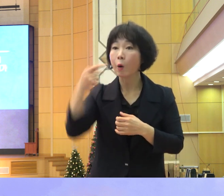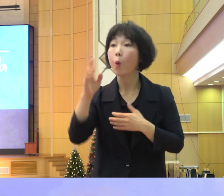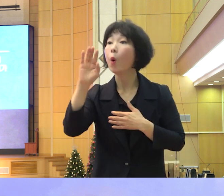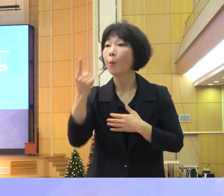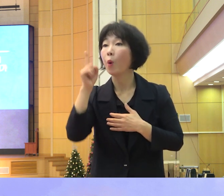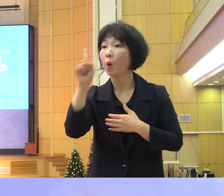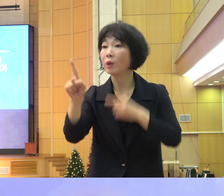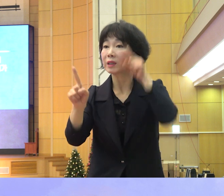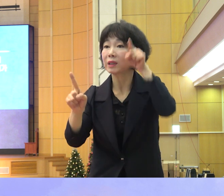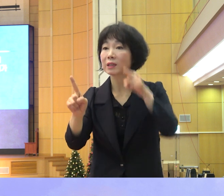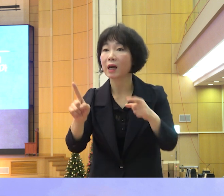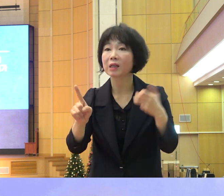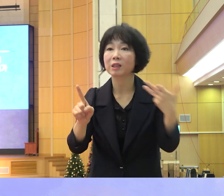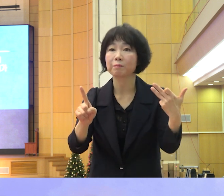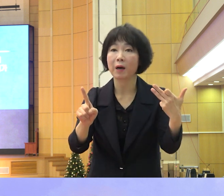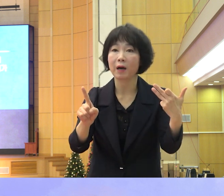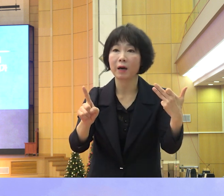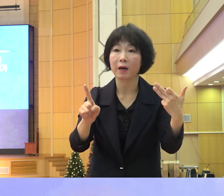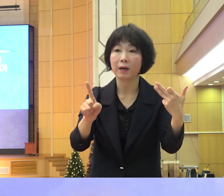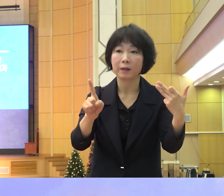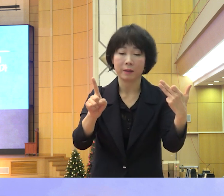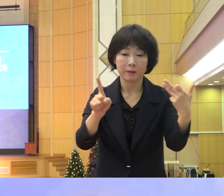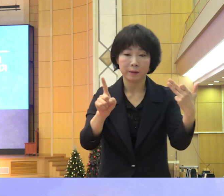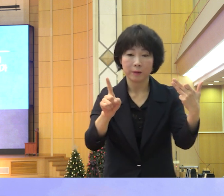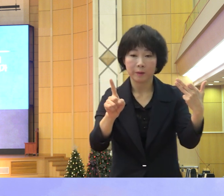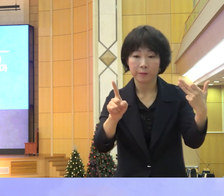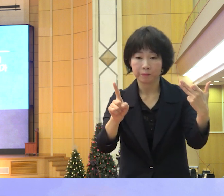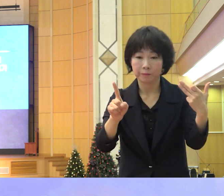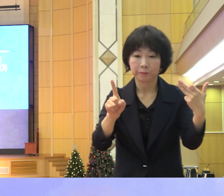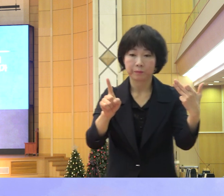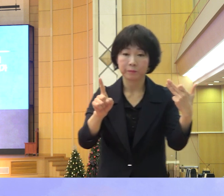야고보서 1장 18절 371페이지.